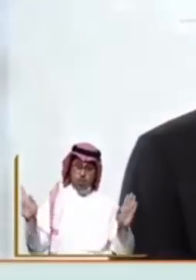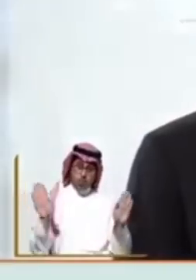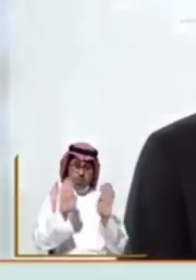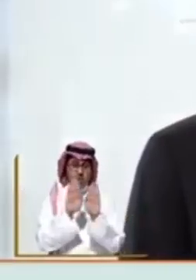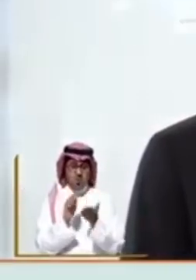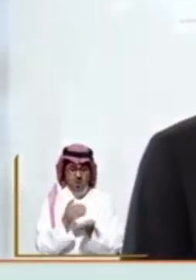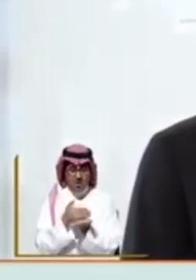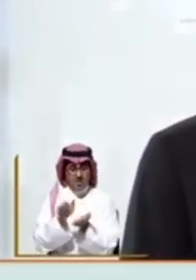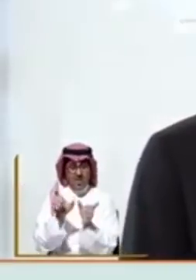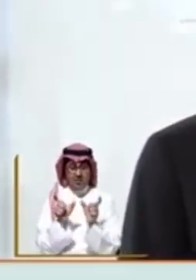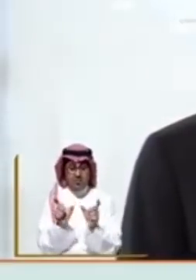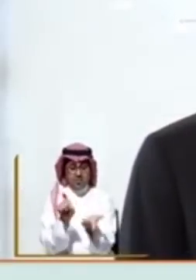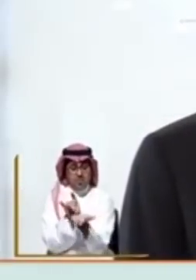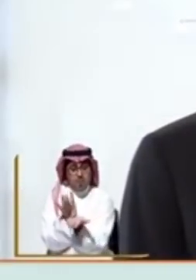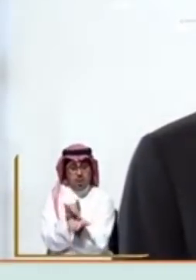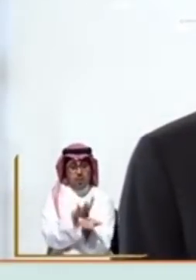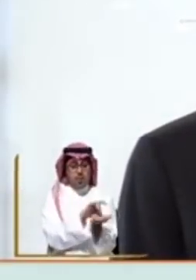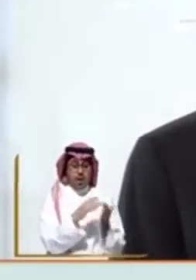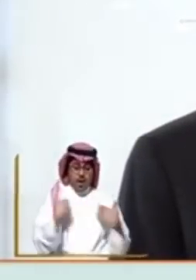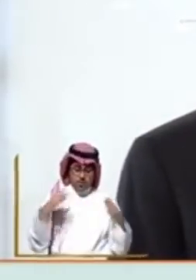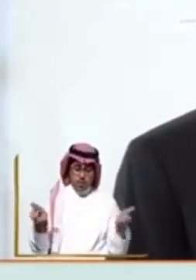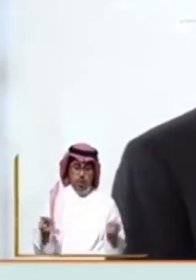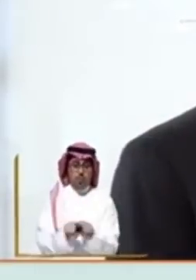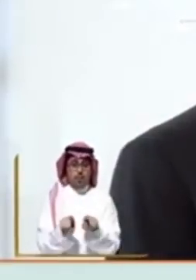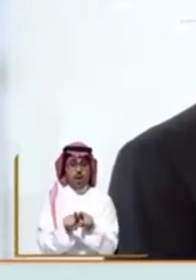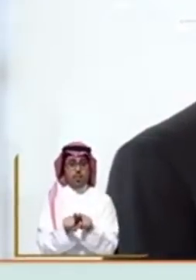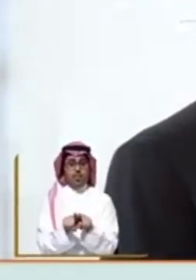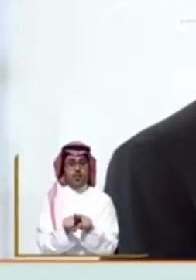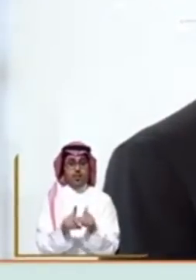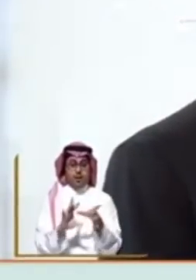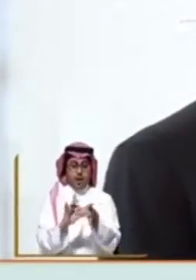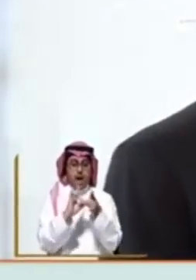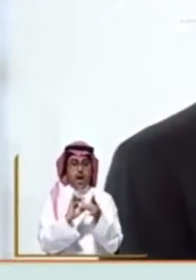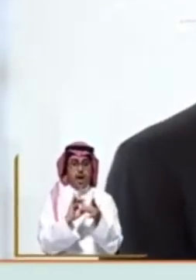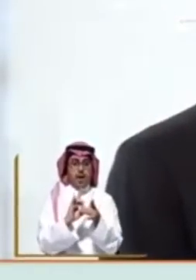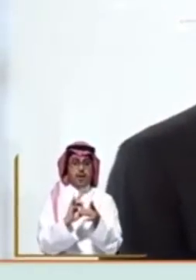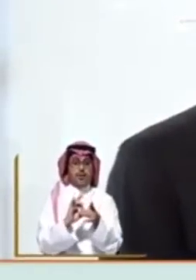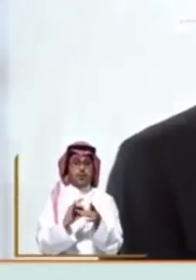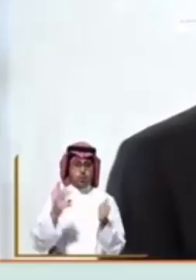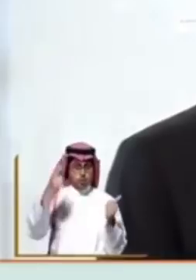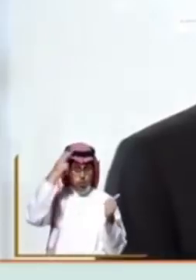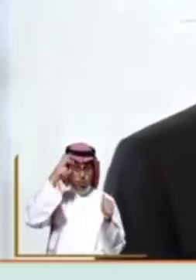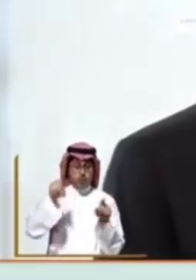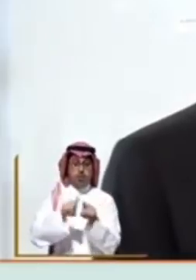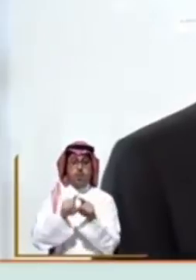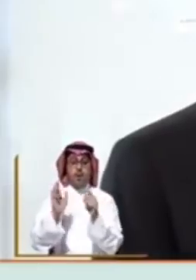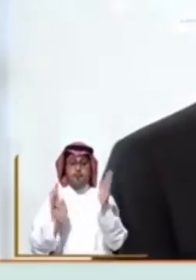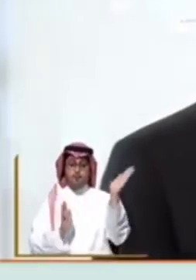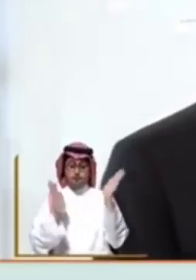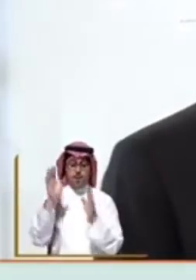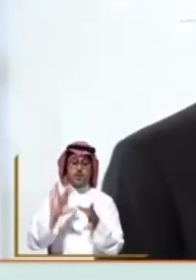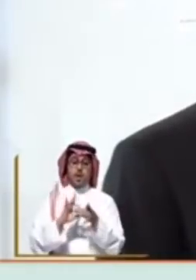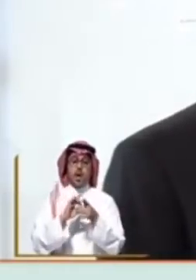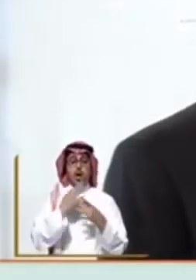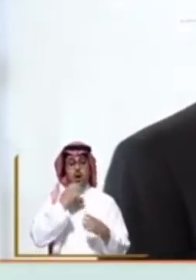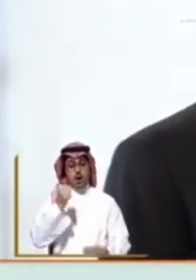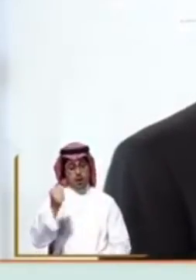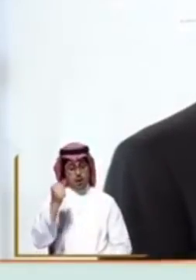يستمر في التغير بسبب فيروس كورونا، لكن العلاقات بين الرياض وبوتراجايا سوف تبقى قوية.